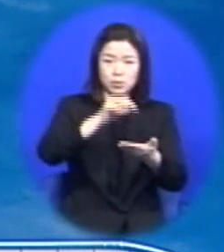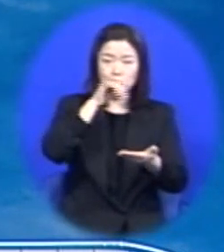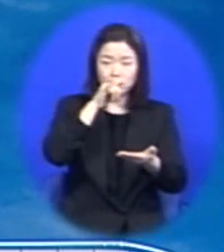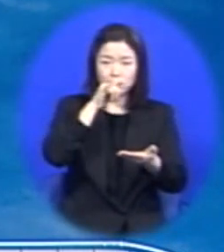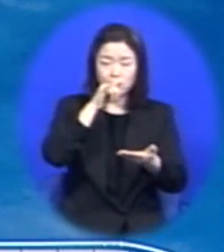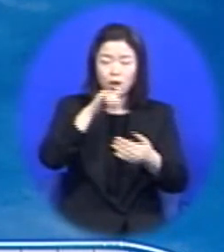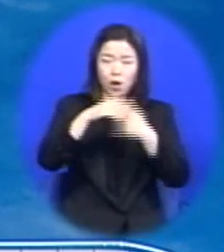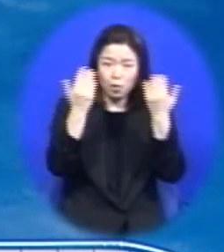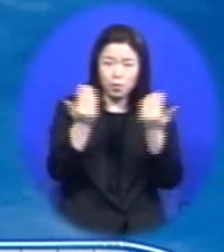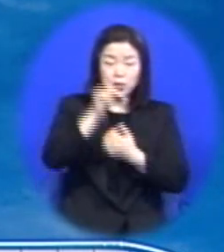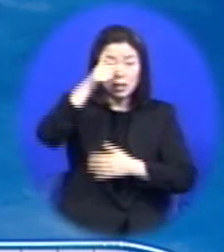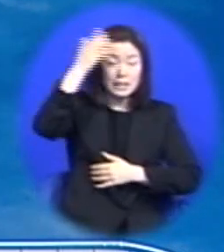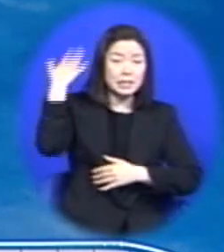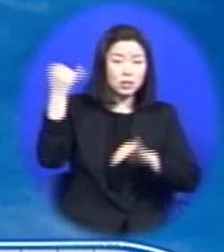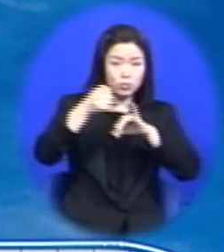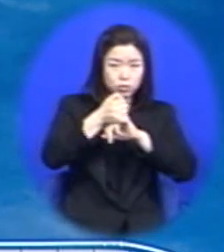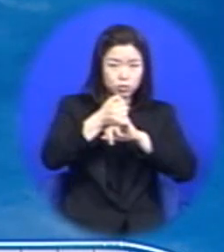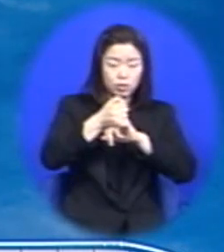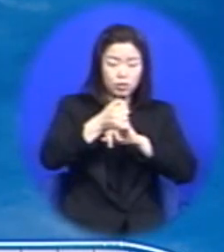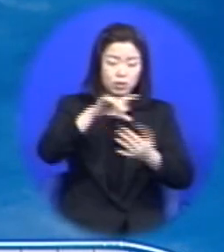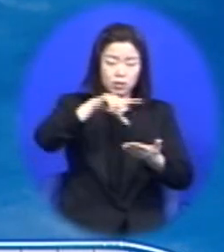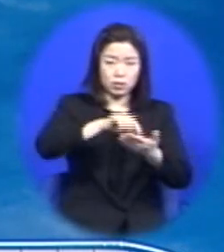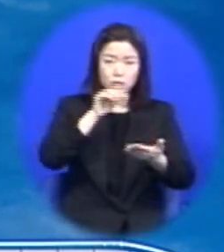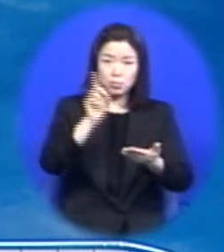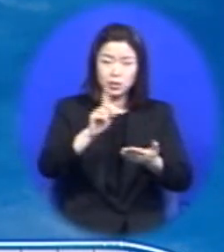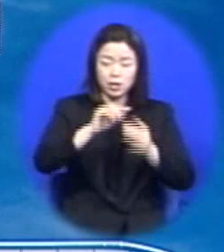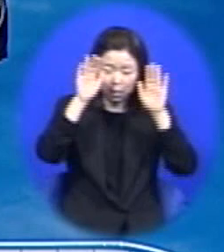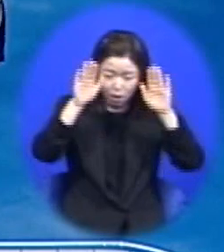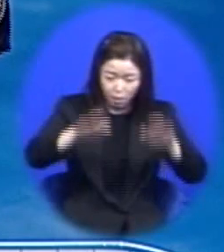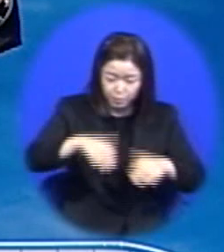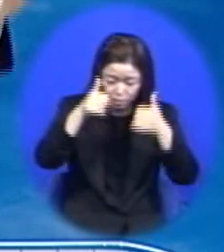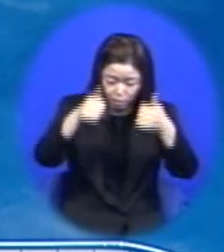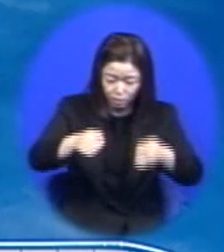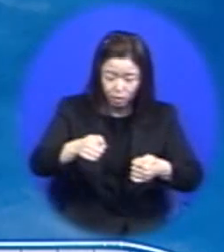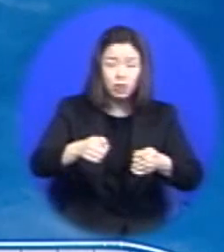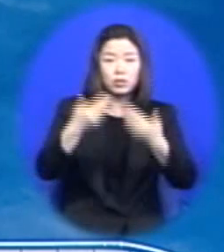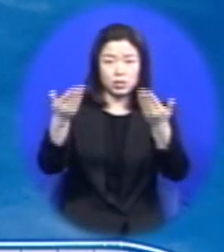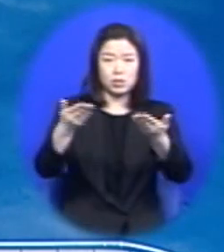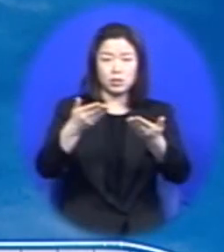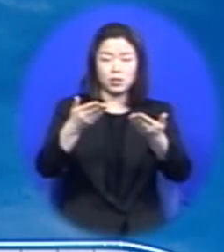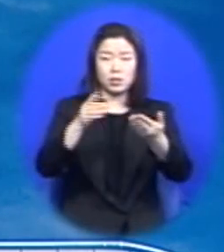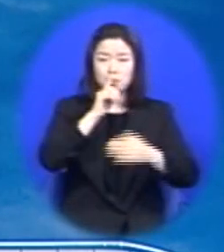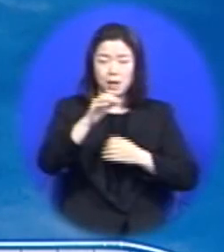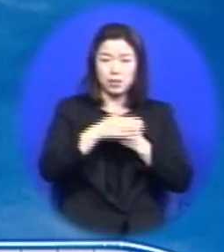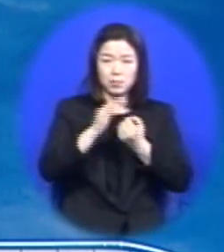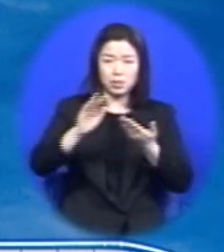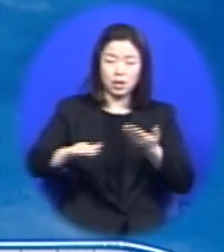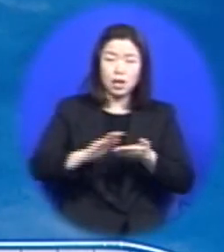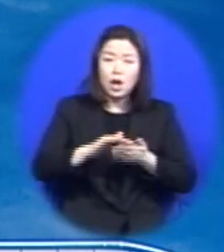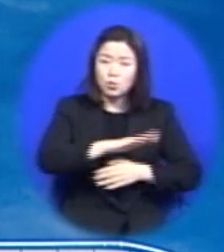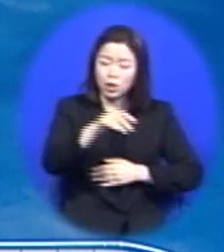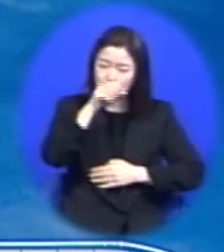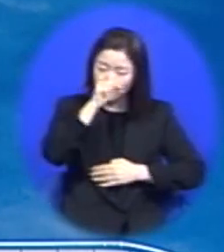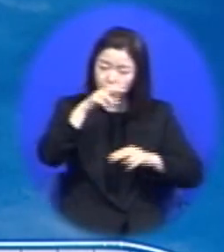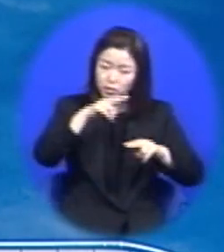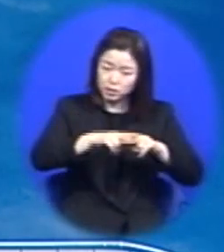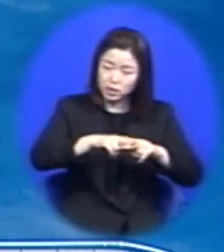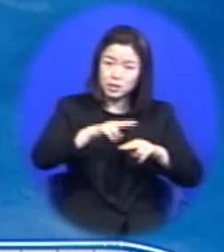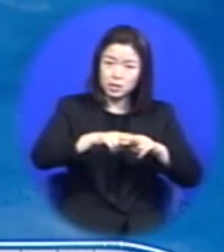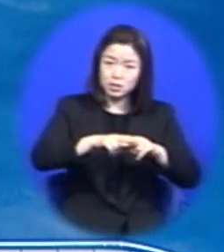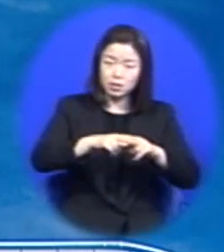핵심 표현이 엎드려 경배하는 거예요. 오늘 우리가 이렇게 좋은 의자에 앉아서 예배 드리지만 여러분의